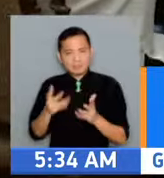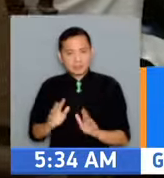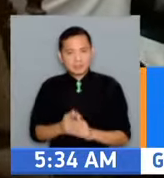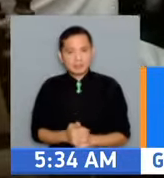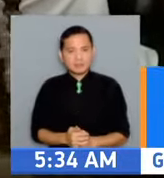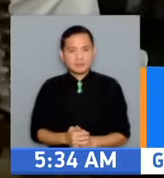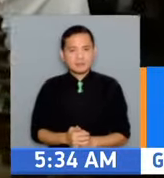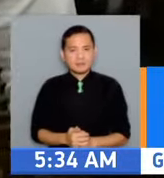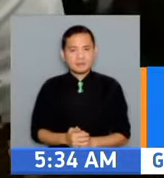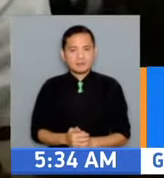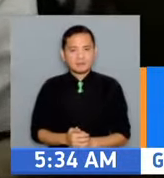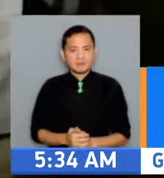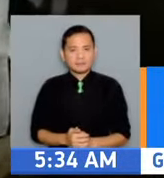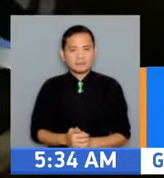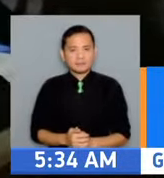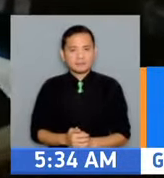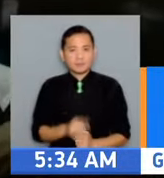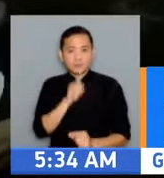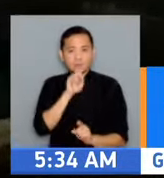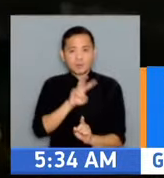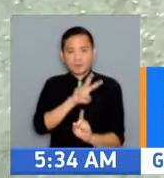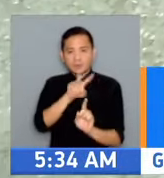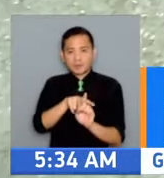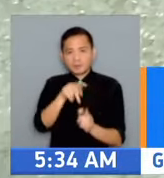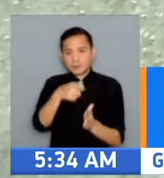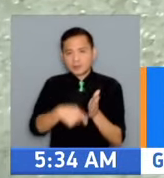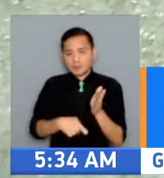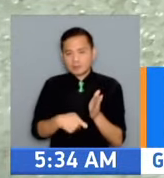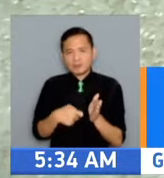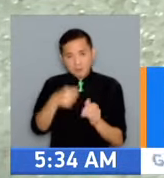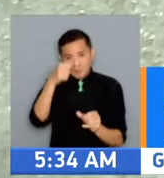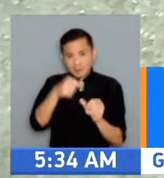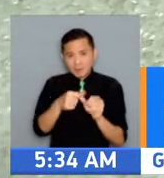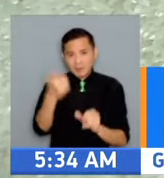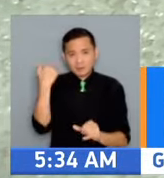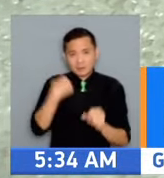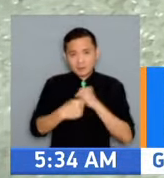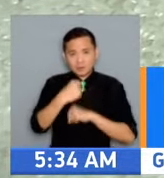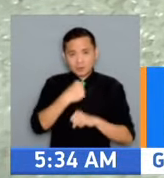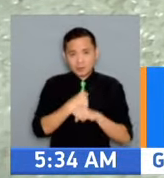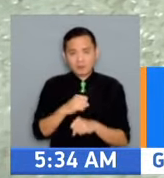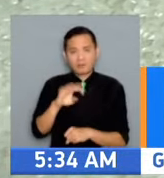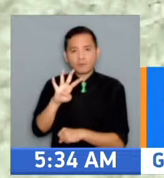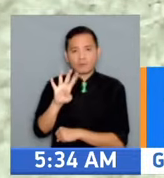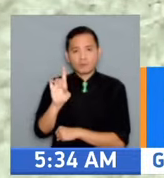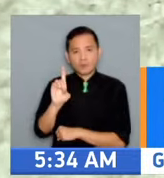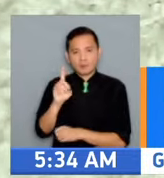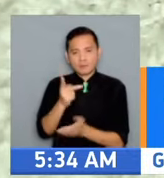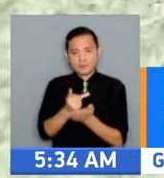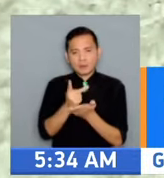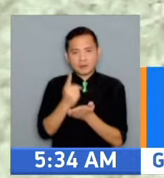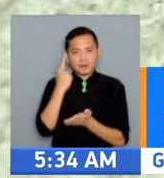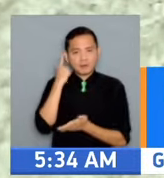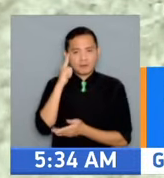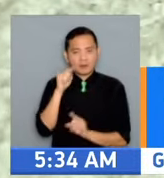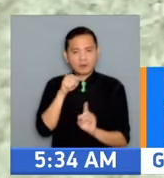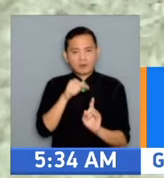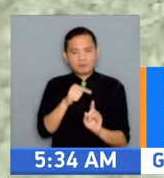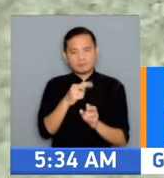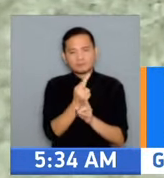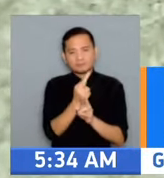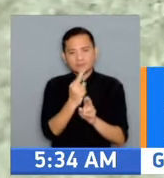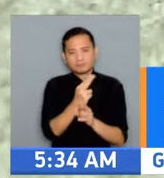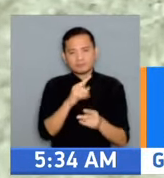bigas. Matatandaan noong nakaraang taon, nagpatupad ng price ceiling na 41 pesos sa regular milled rice at 45 pesos sa